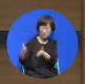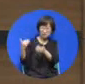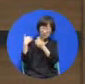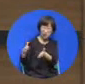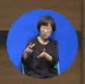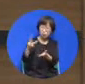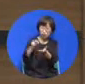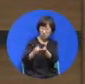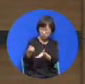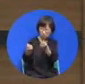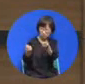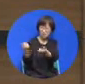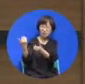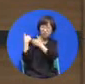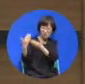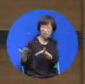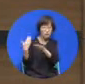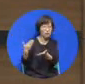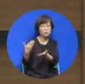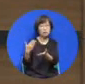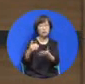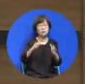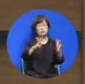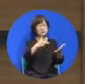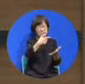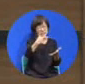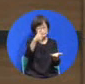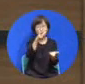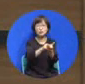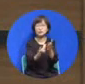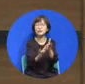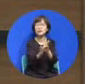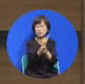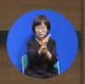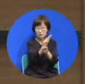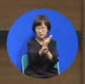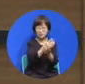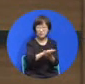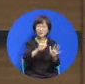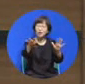it, something worse is going to happen on this earth. 두 번째입니다. Secondly,